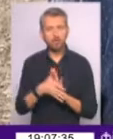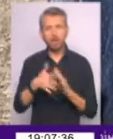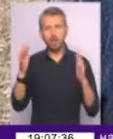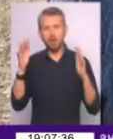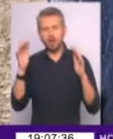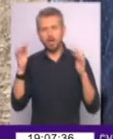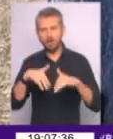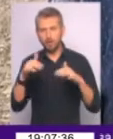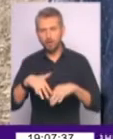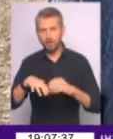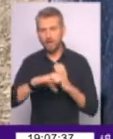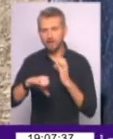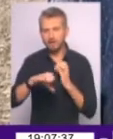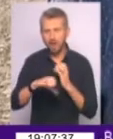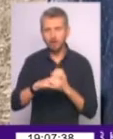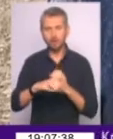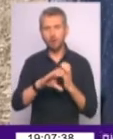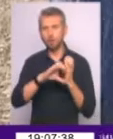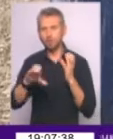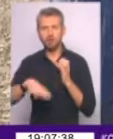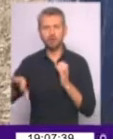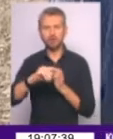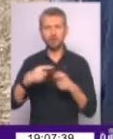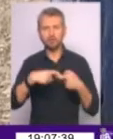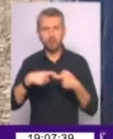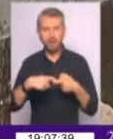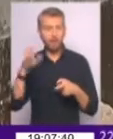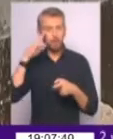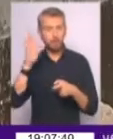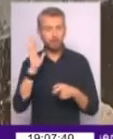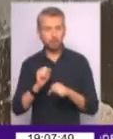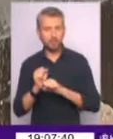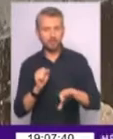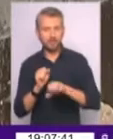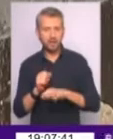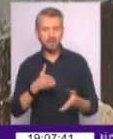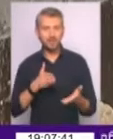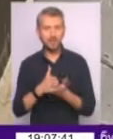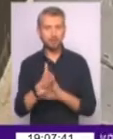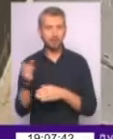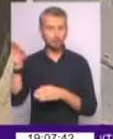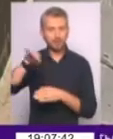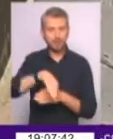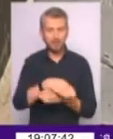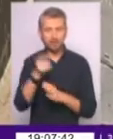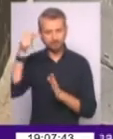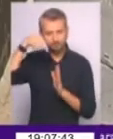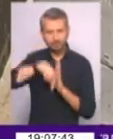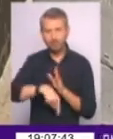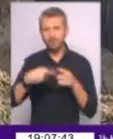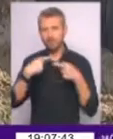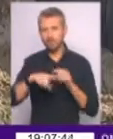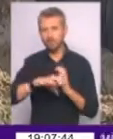труби, які обв'язують всі стінки, і водичка буде скидатися в напрямку схилу, врізатися в технічні мережі